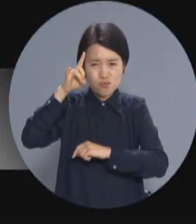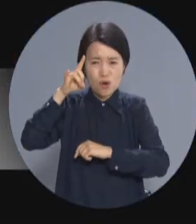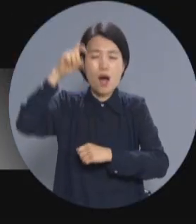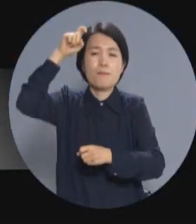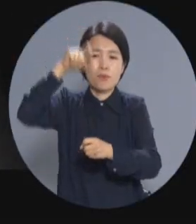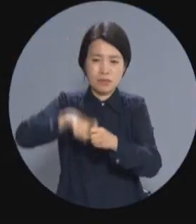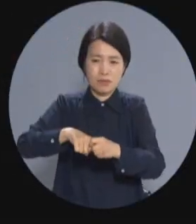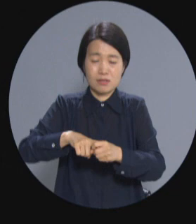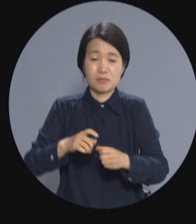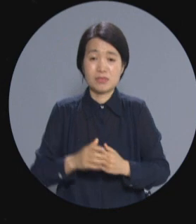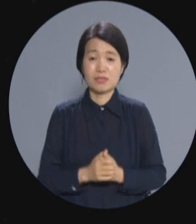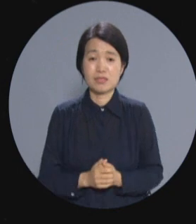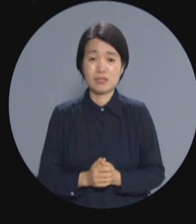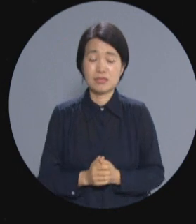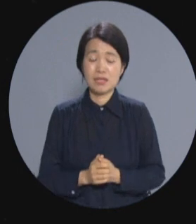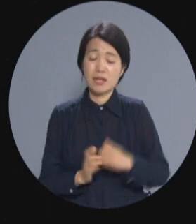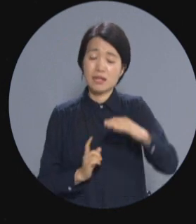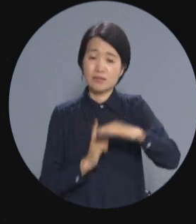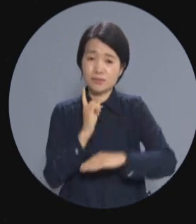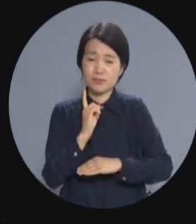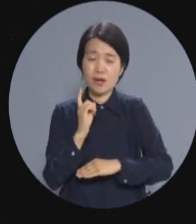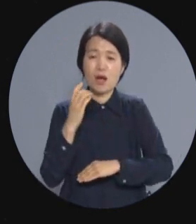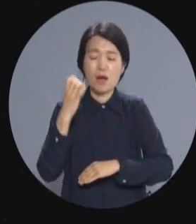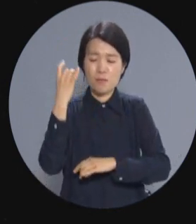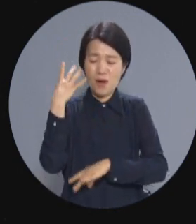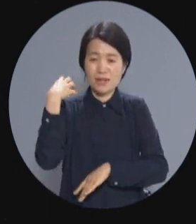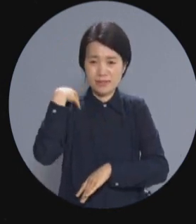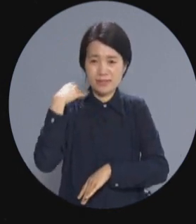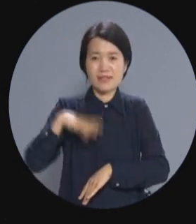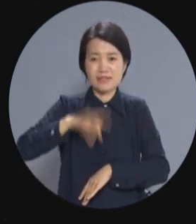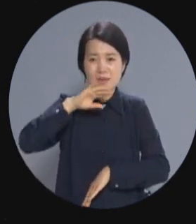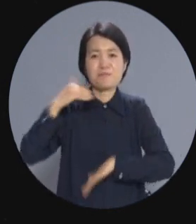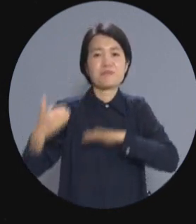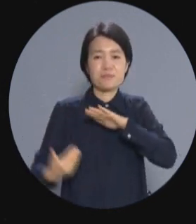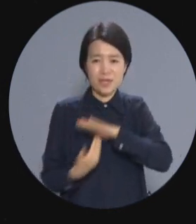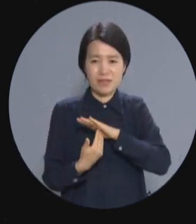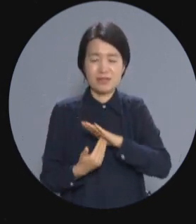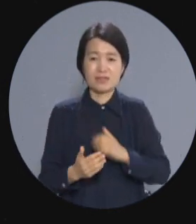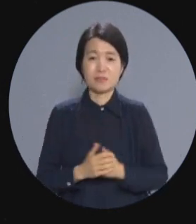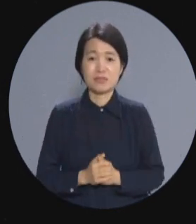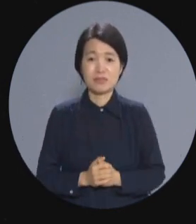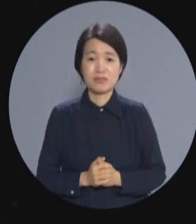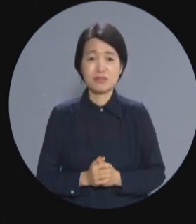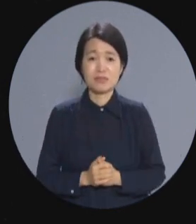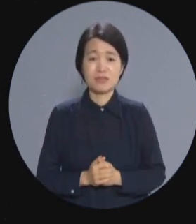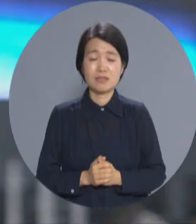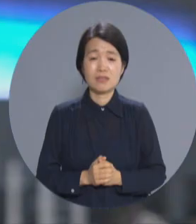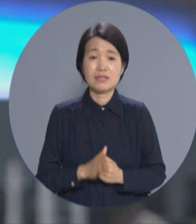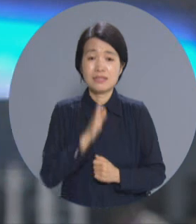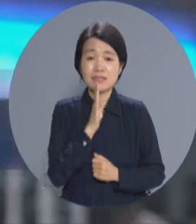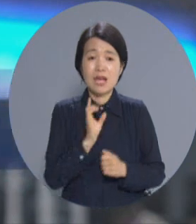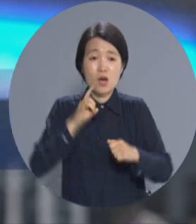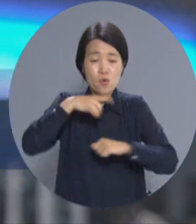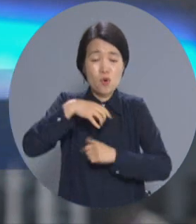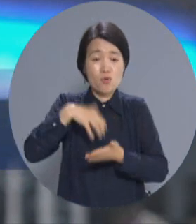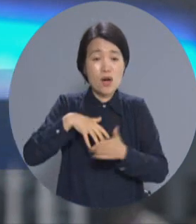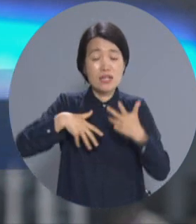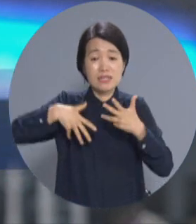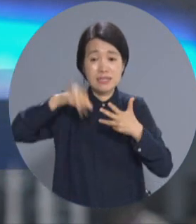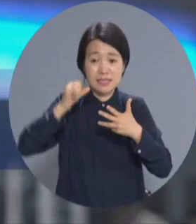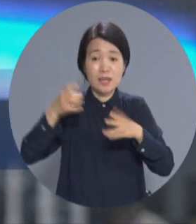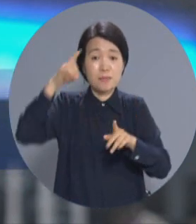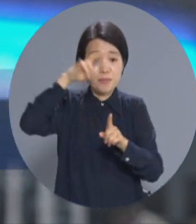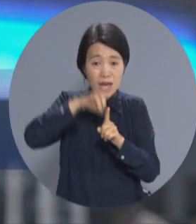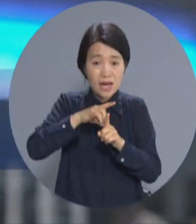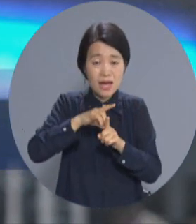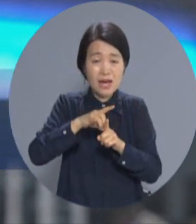것이 목적입니다. 발사체 본연의 역할을 처음으로 수행한 겁니다. 실제 위성을 8개까지 싣고 가지